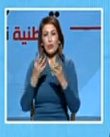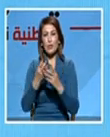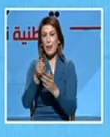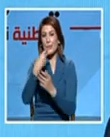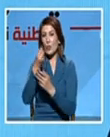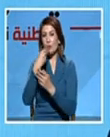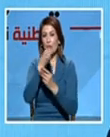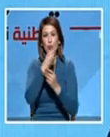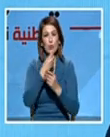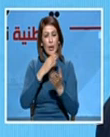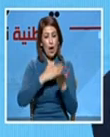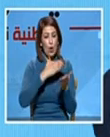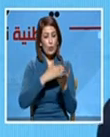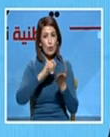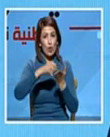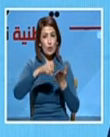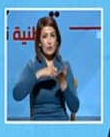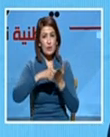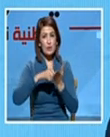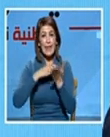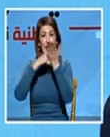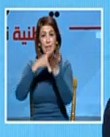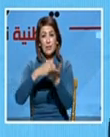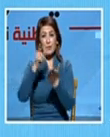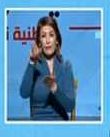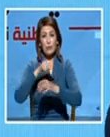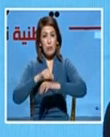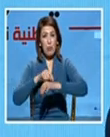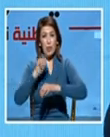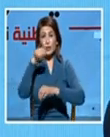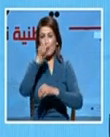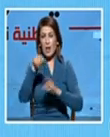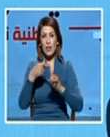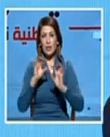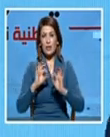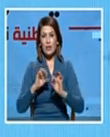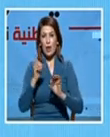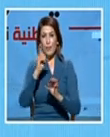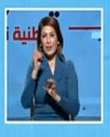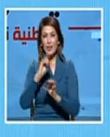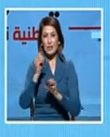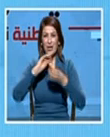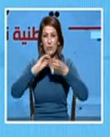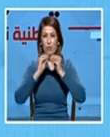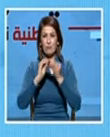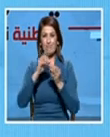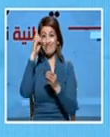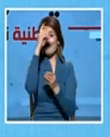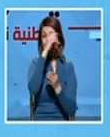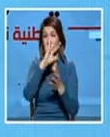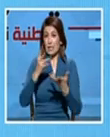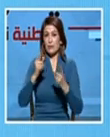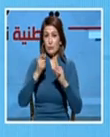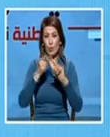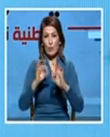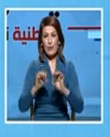متاعهم والوصفات الطبية متاعهم تتعمل في الوقت بكيفية أنهم معناتها ما تصير لهمش مشاكل. وفما ما فماش